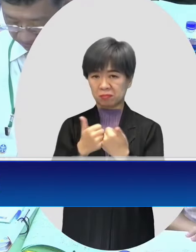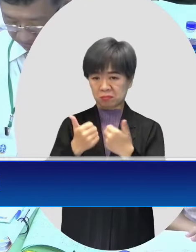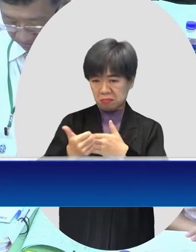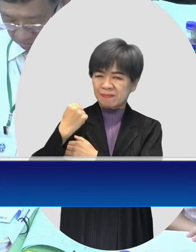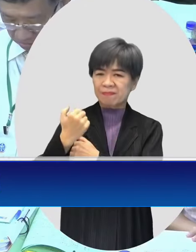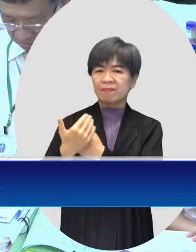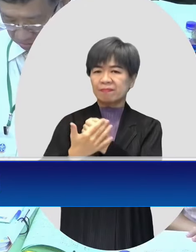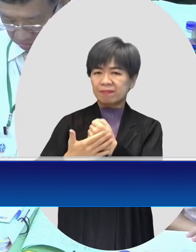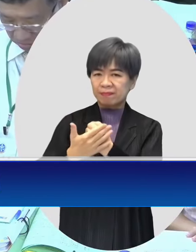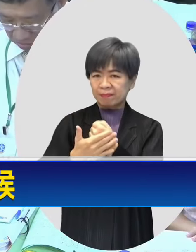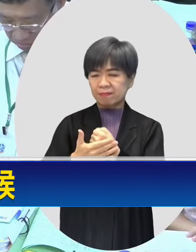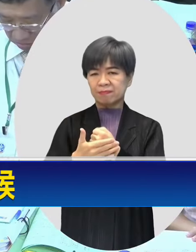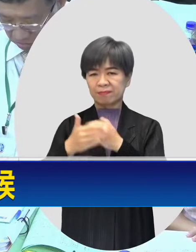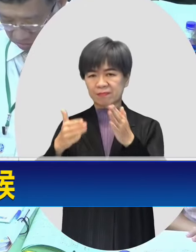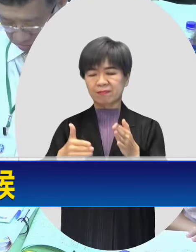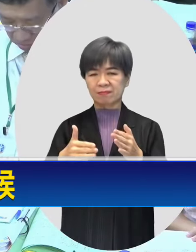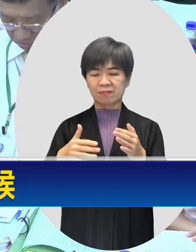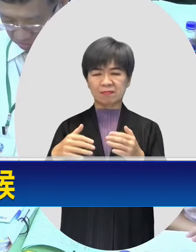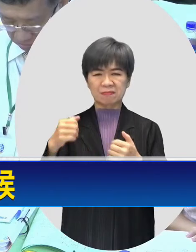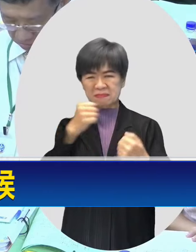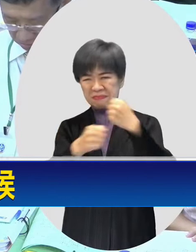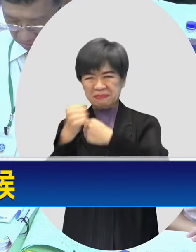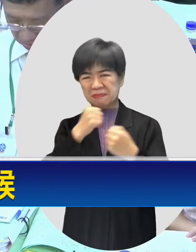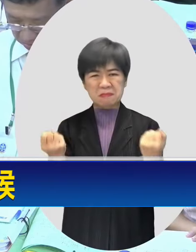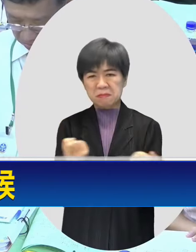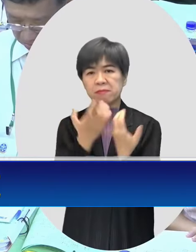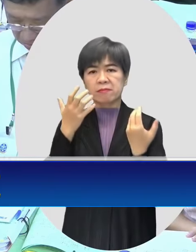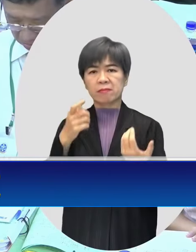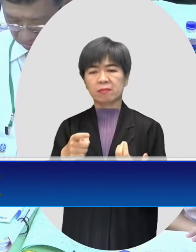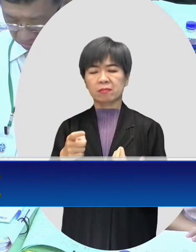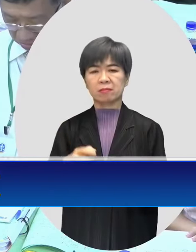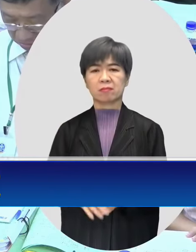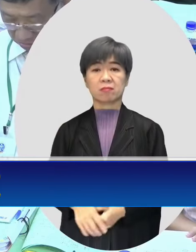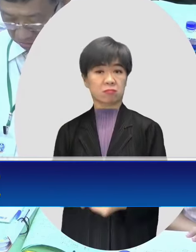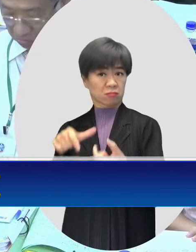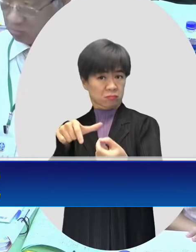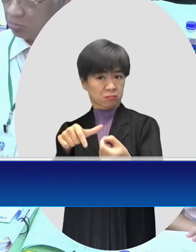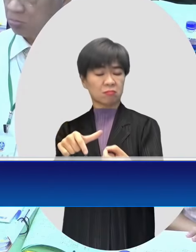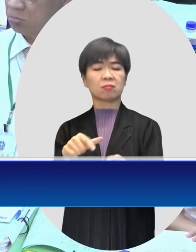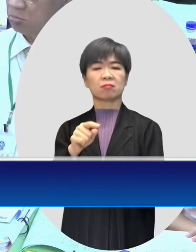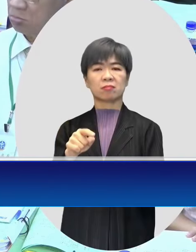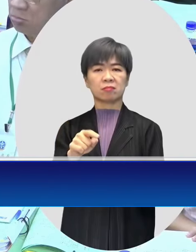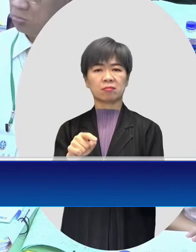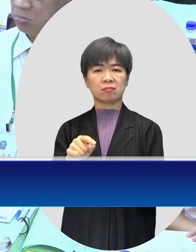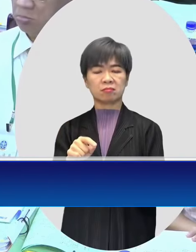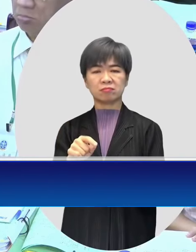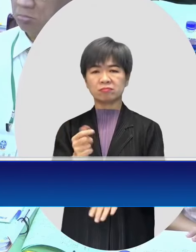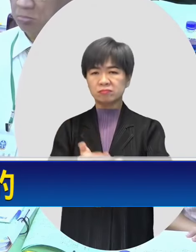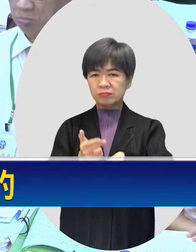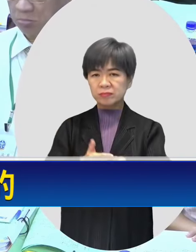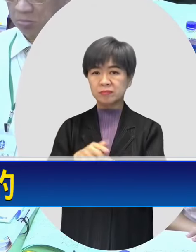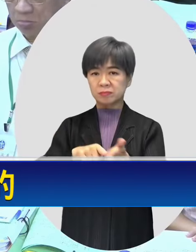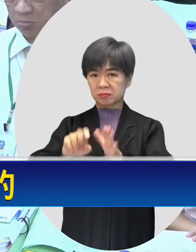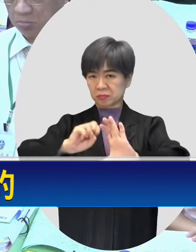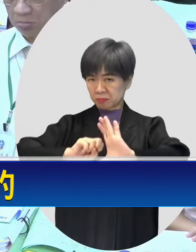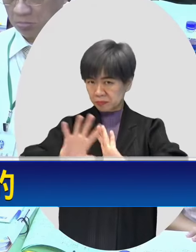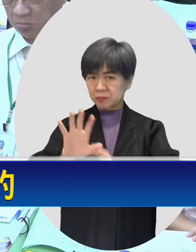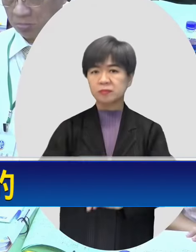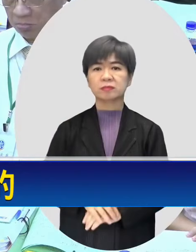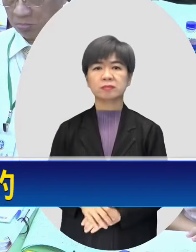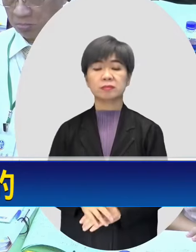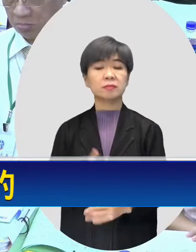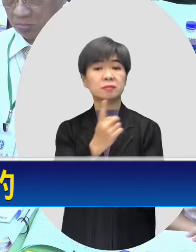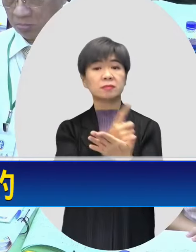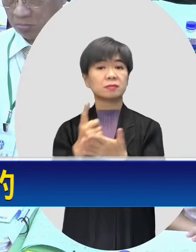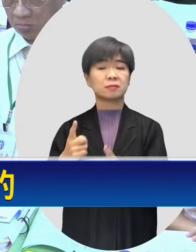当中。在面对暴力攻击的时候，透过公开透明的方式，透过直播的方式，每